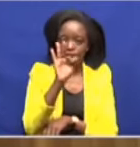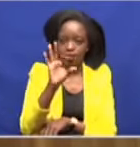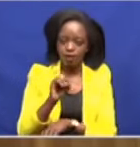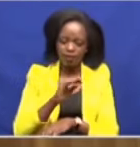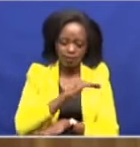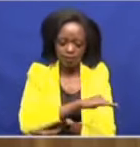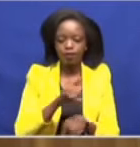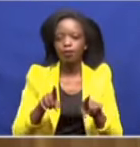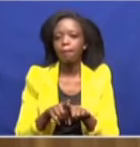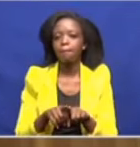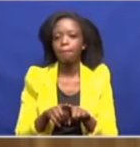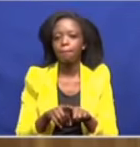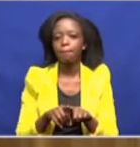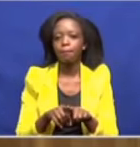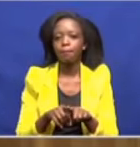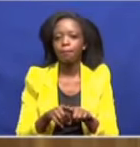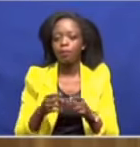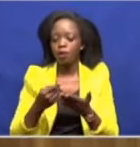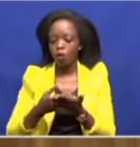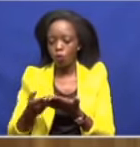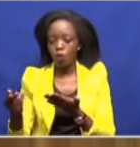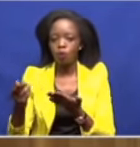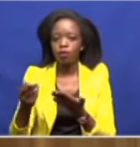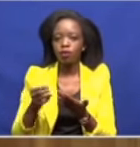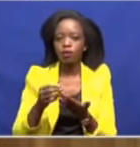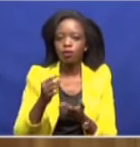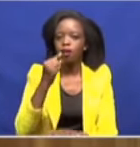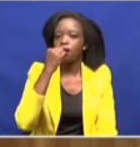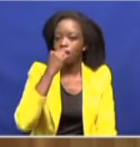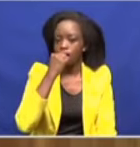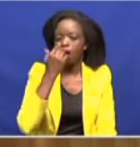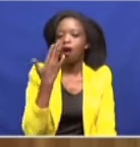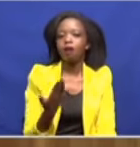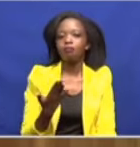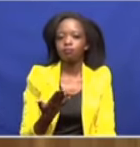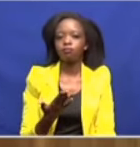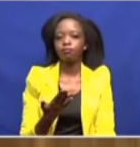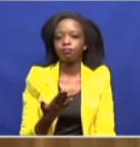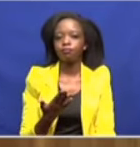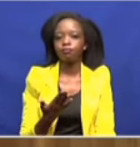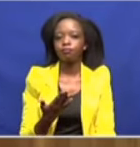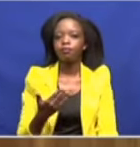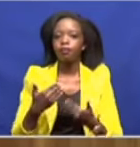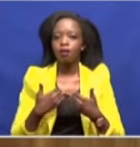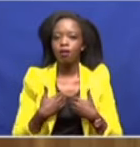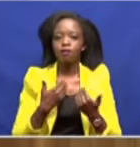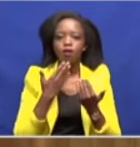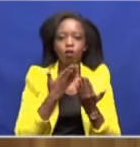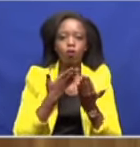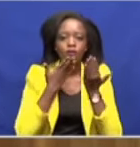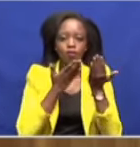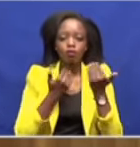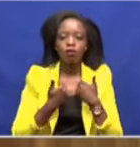saa 11 unusu jioni. Ekaristia takatifu itapokelewa kwenye mkono. Tunayo kitubio siku za